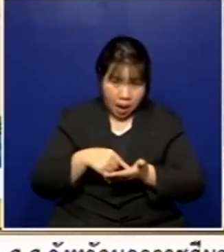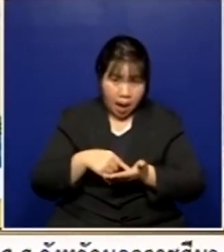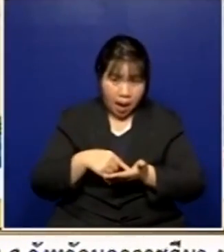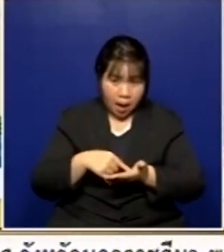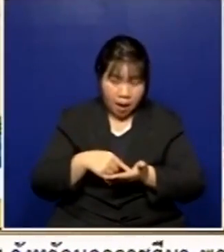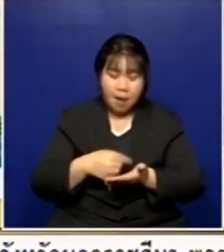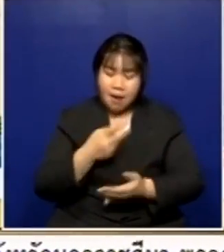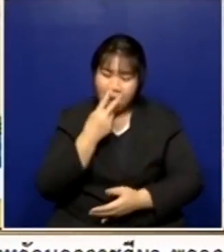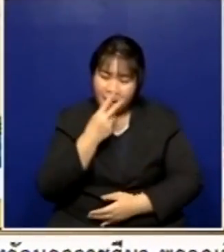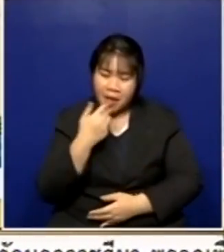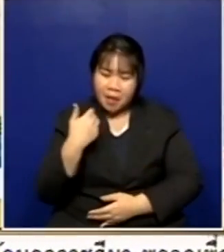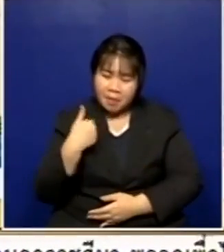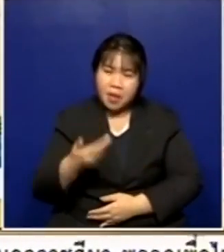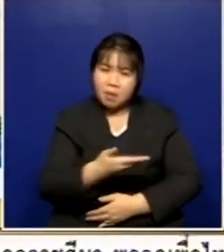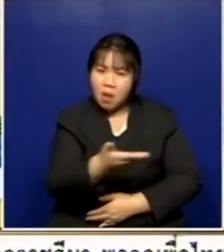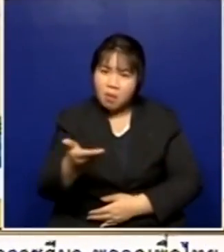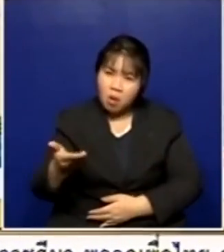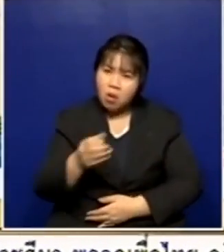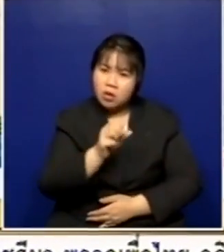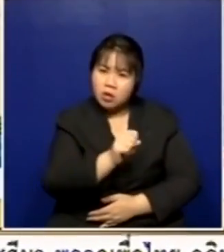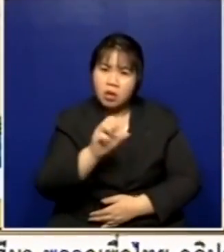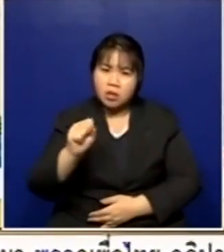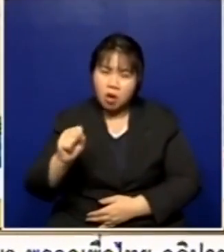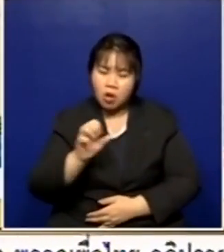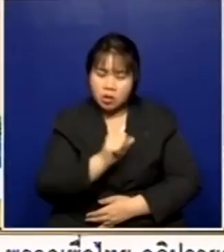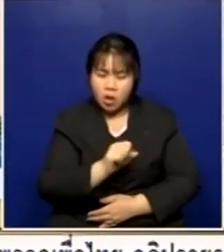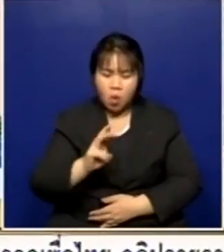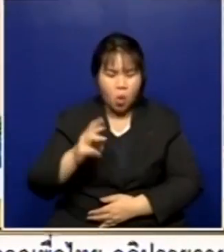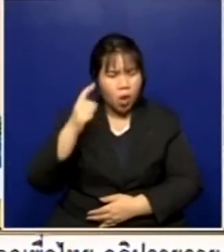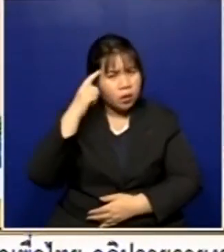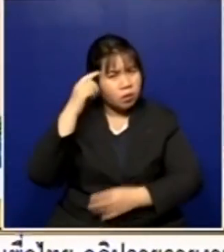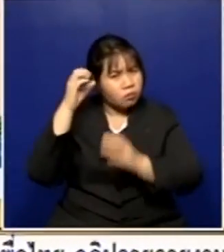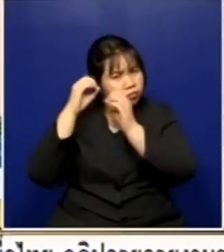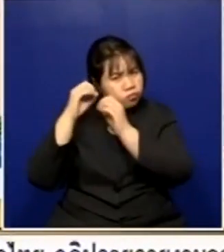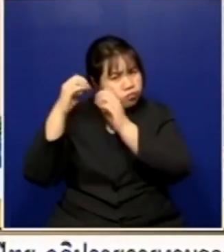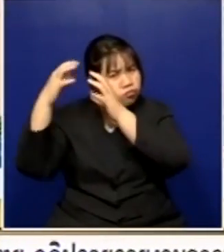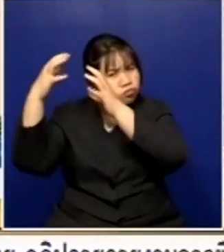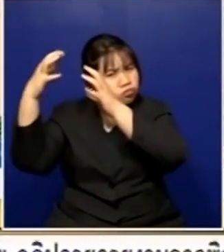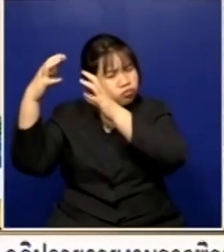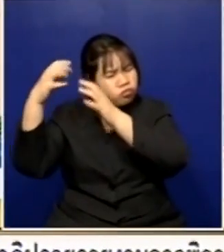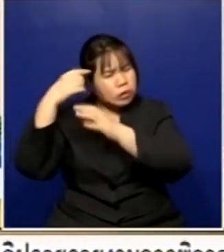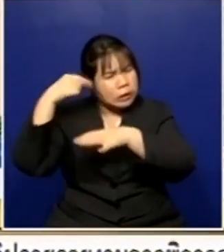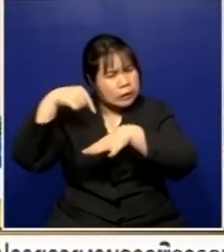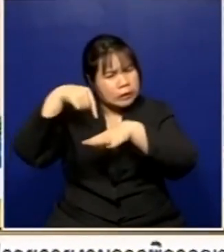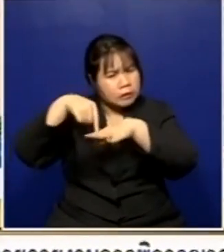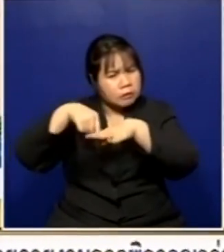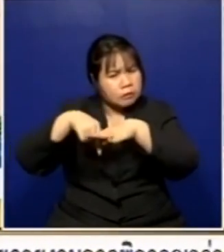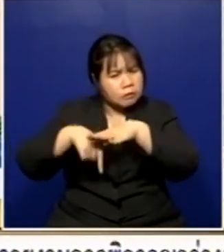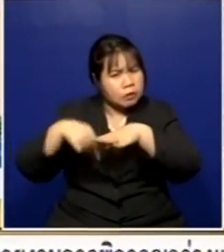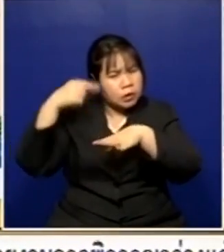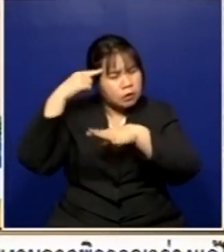ร้ายกันอาจจะวาดภาพลบเกินไป